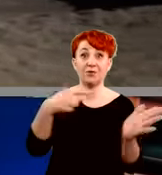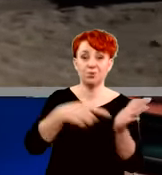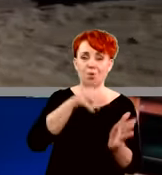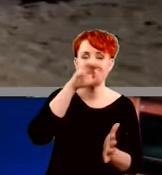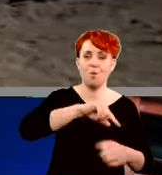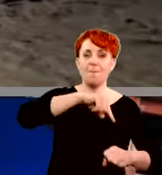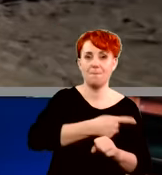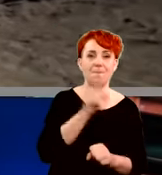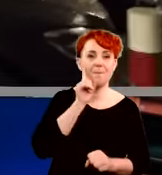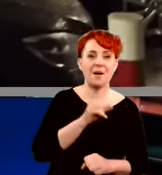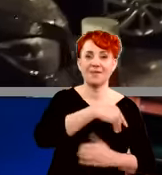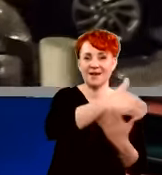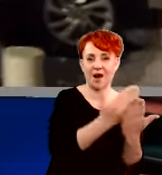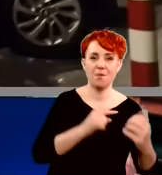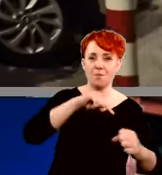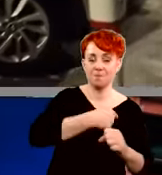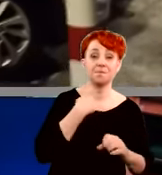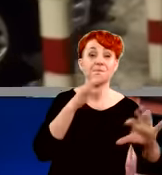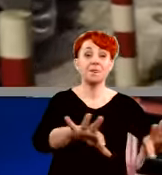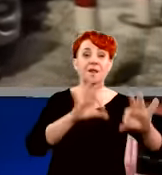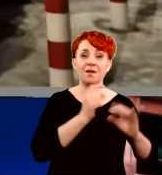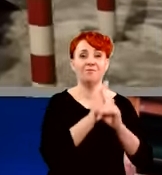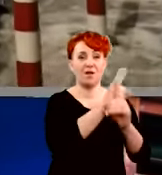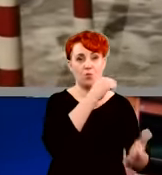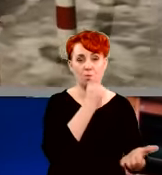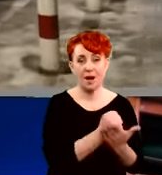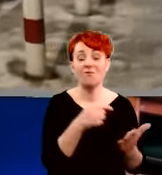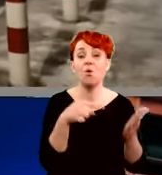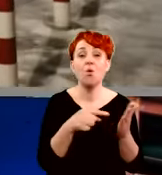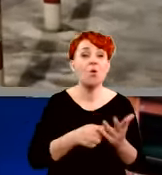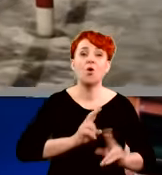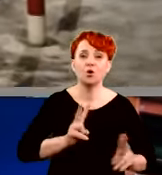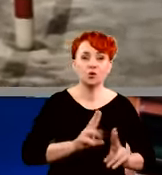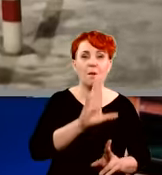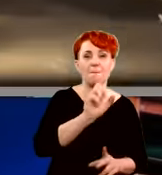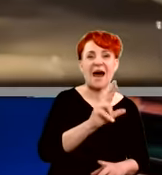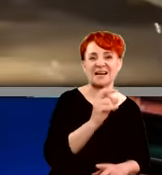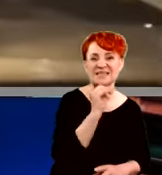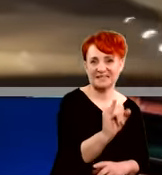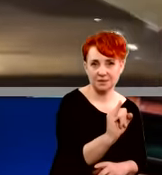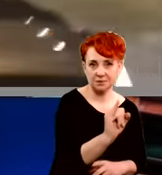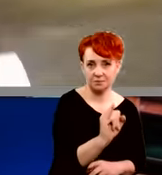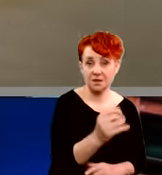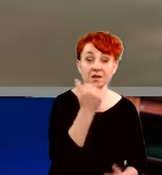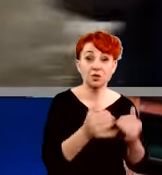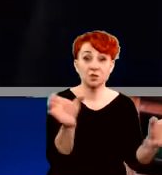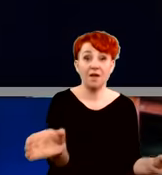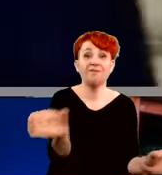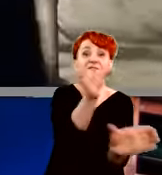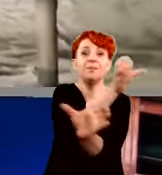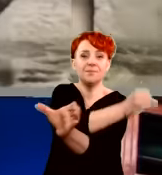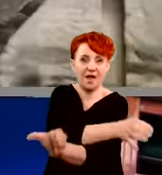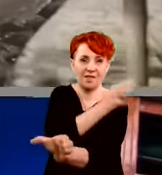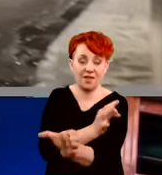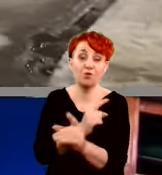pan prokurator krajowy był wybierany zgodnie z prawem i tym prokuratorem jest pan Dariusz Barski. I żeby zmienić pana prokuratora krajowego, to